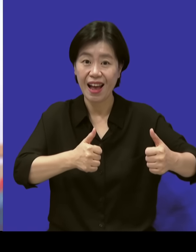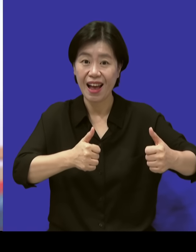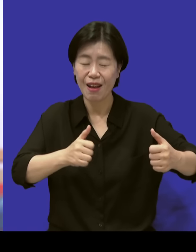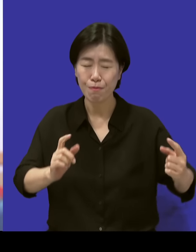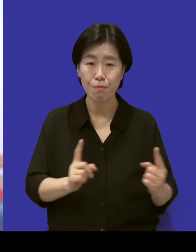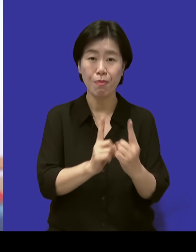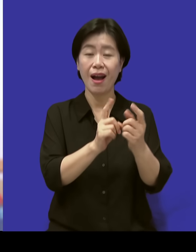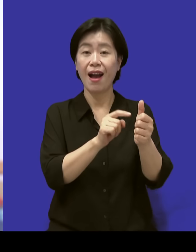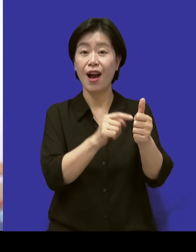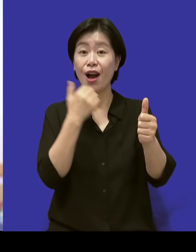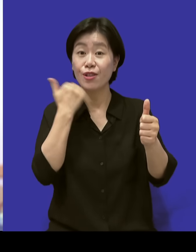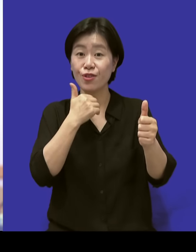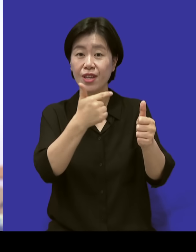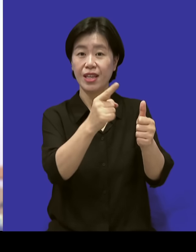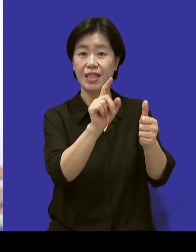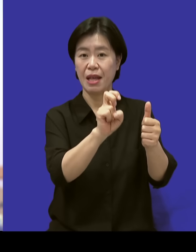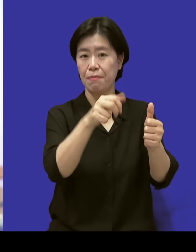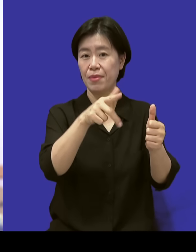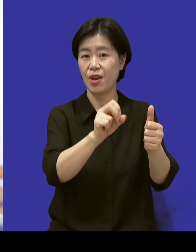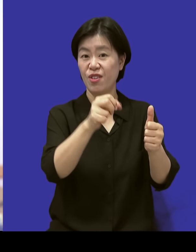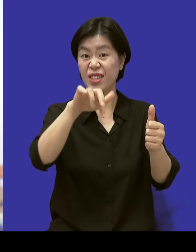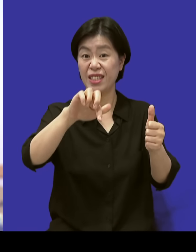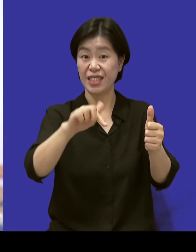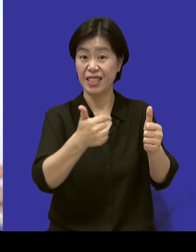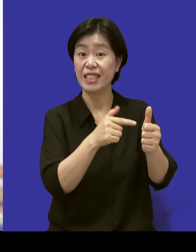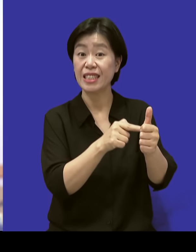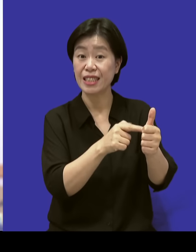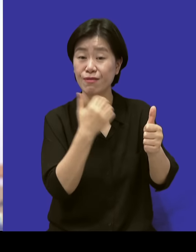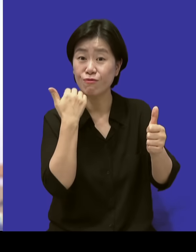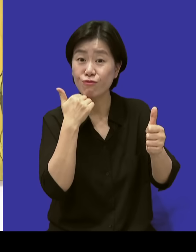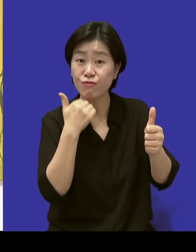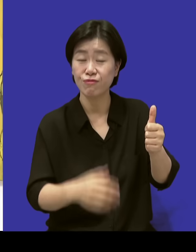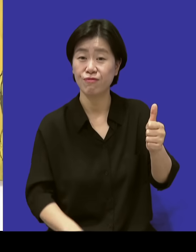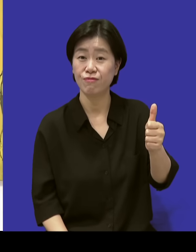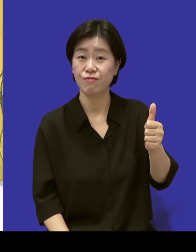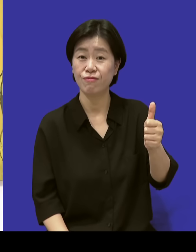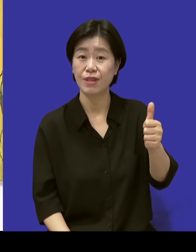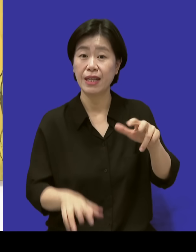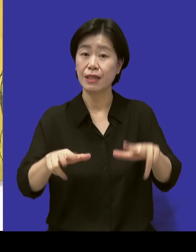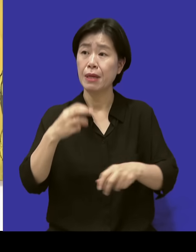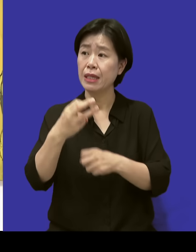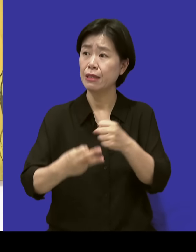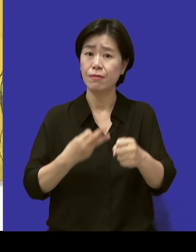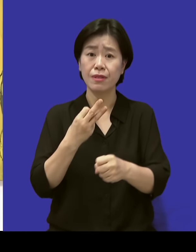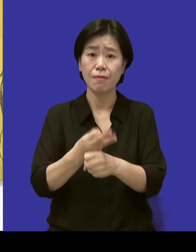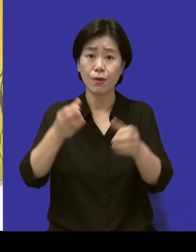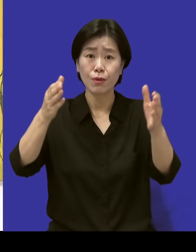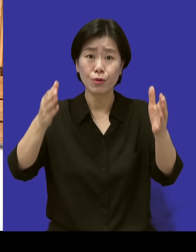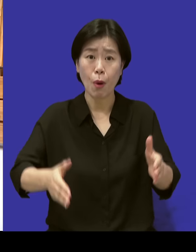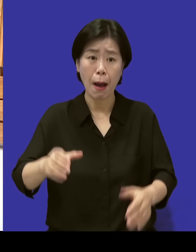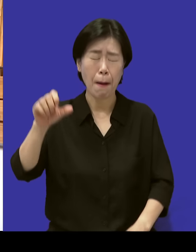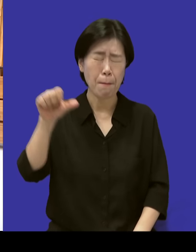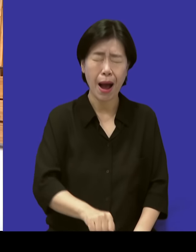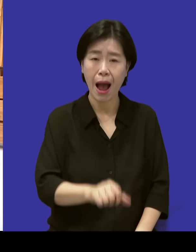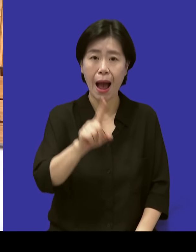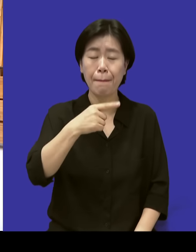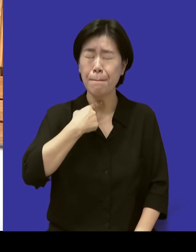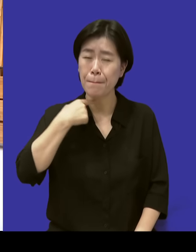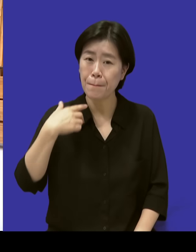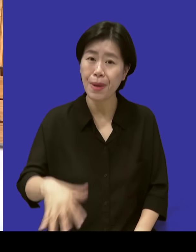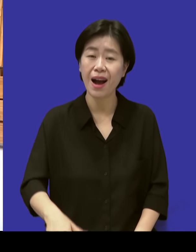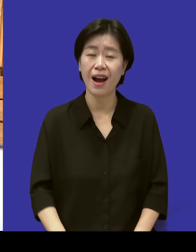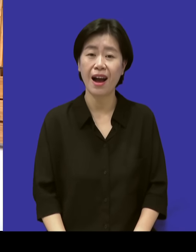남경진 선수가 예. 저를 선택을 하셔가지고 예. 남경진 선수는 지금 13년 동안 한 번도 지지 않은 국내 최강